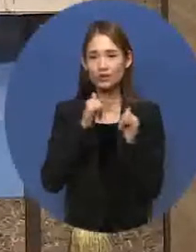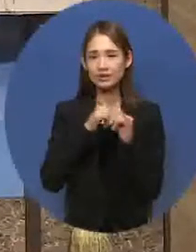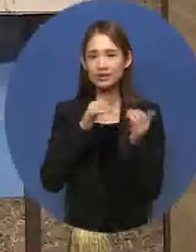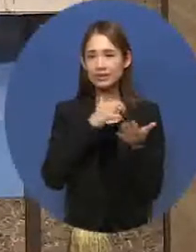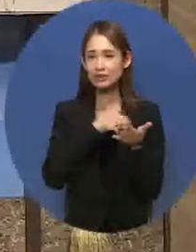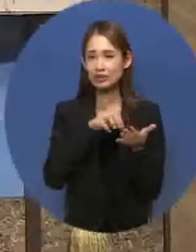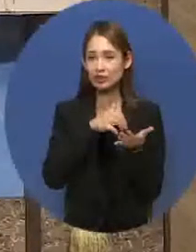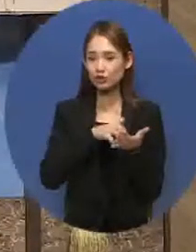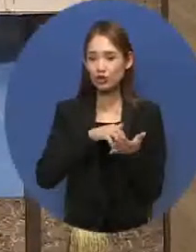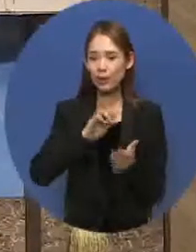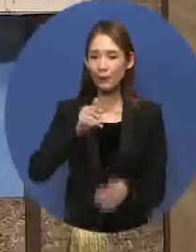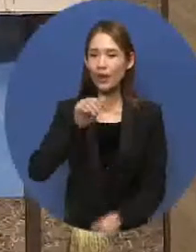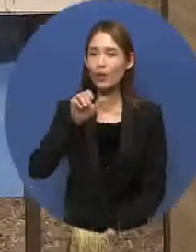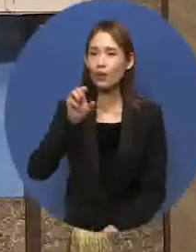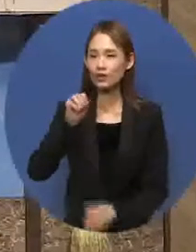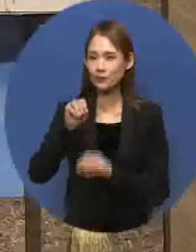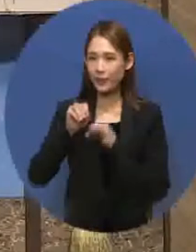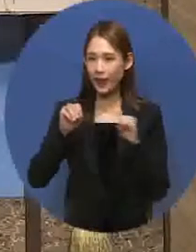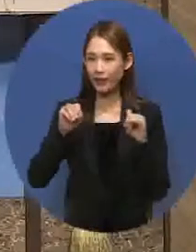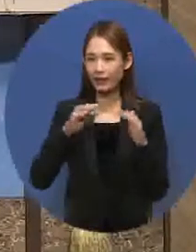노인들이 850만인데